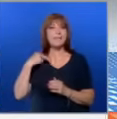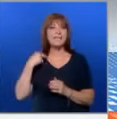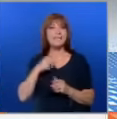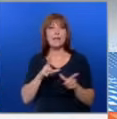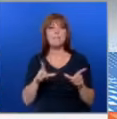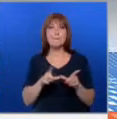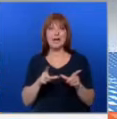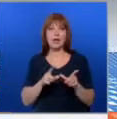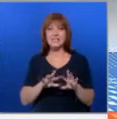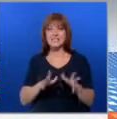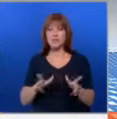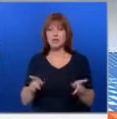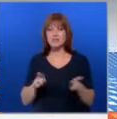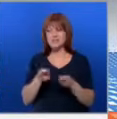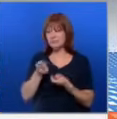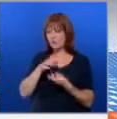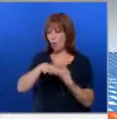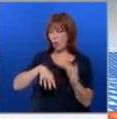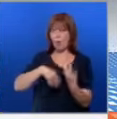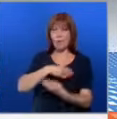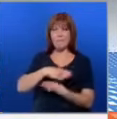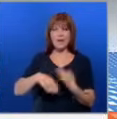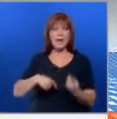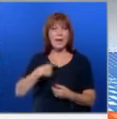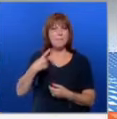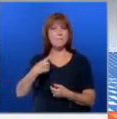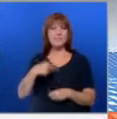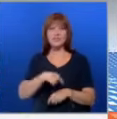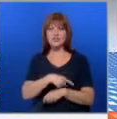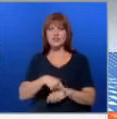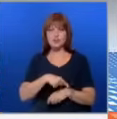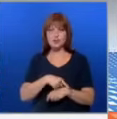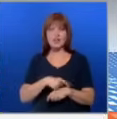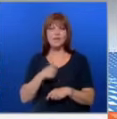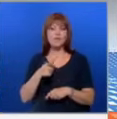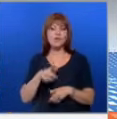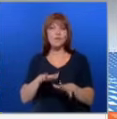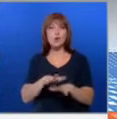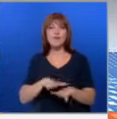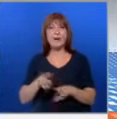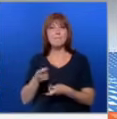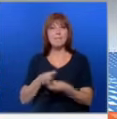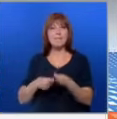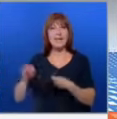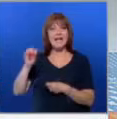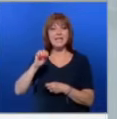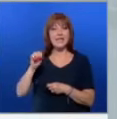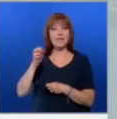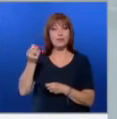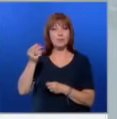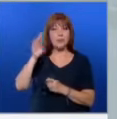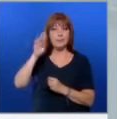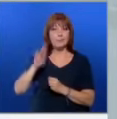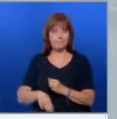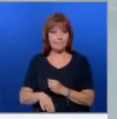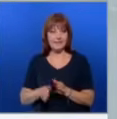Макрон. Ситуацията е толкова заплетена, че в първите часове след изборите това се отрази и на пазарите и еврото падна. Да ни